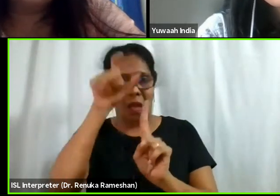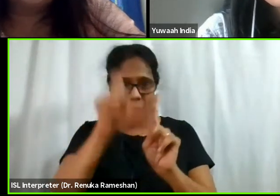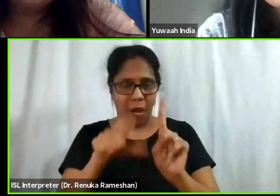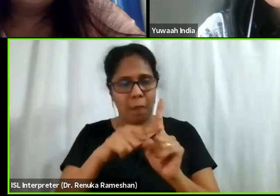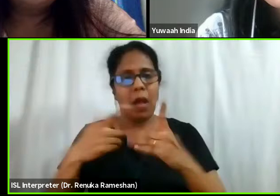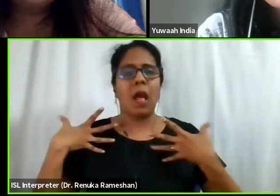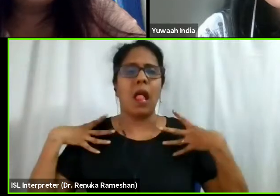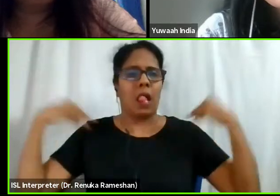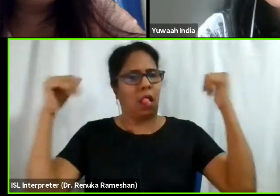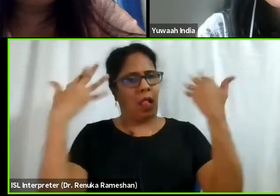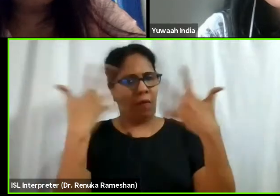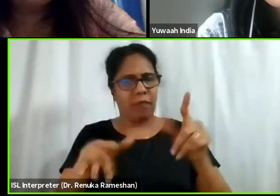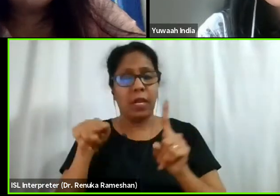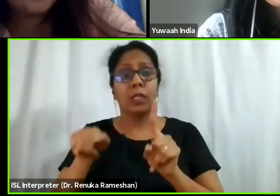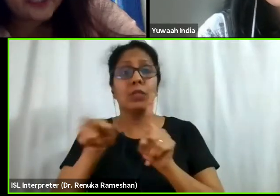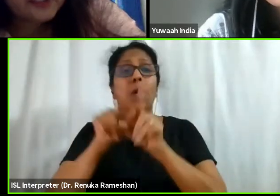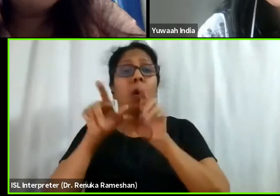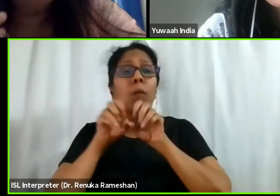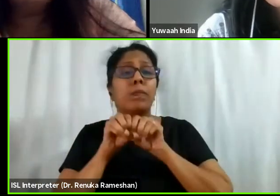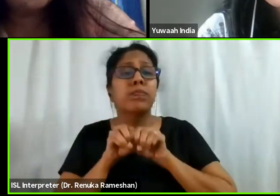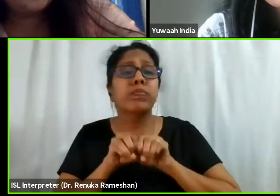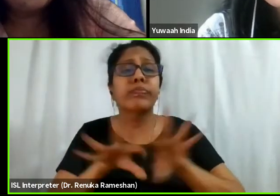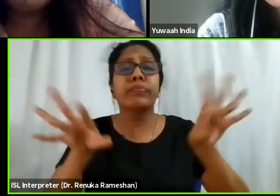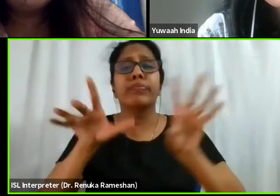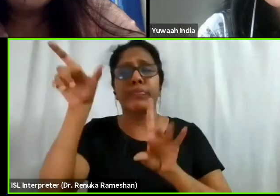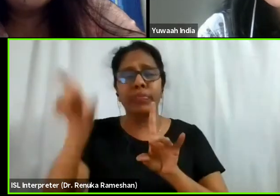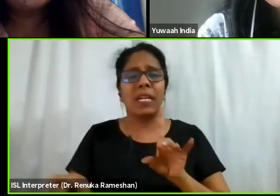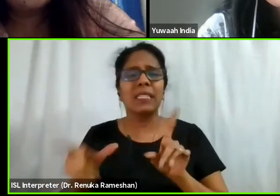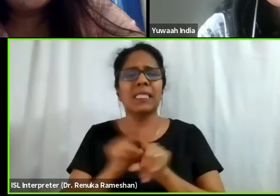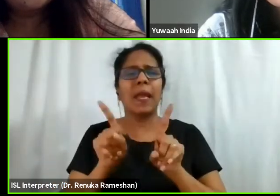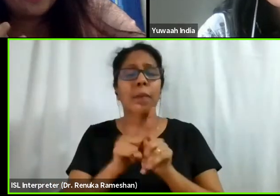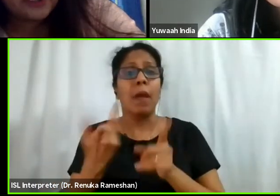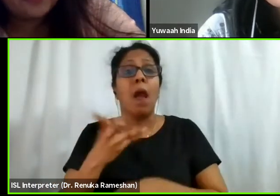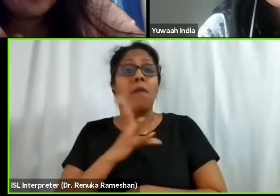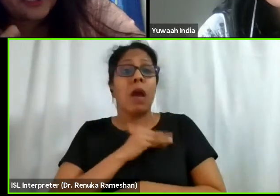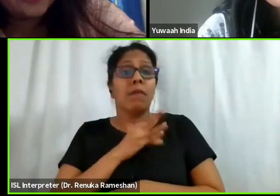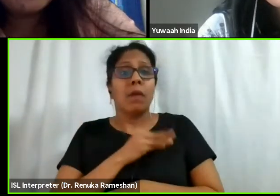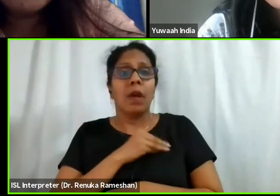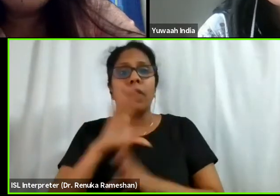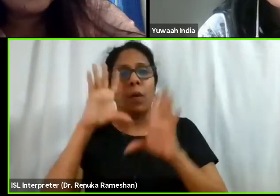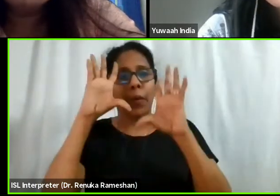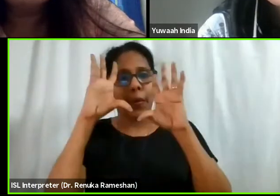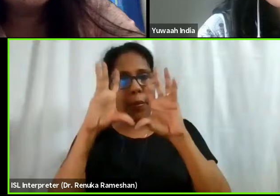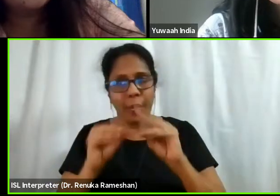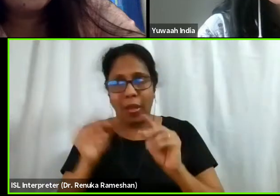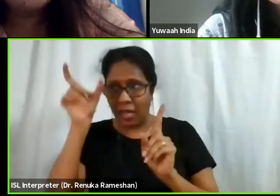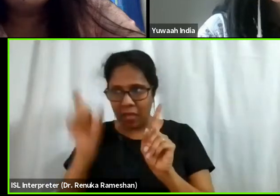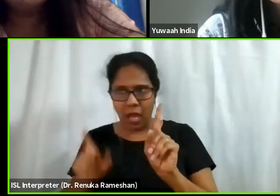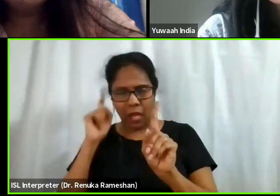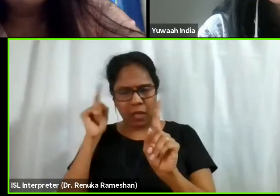बीमारी बढ़े. और जब ये डर कम होता है और ये केयर गिवर भी